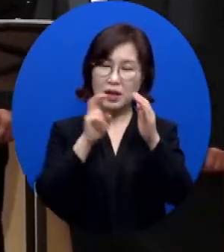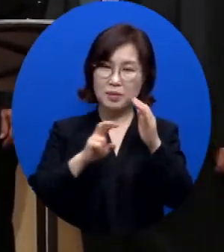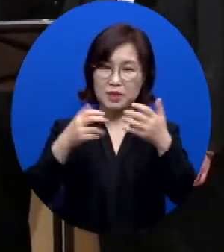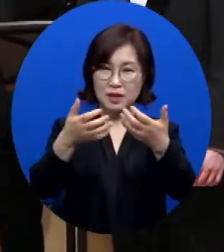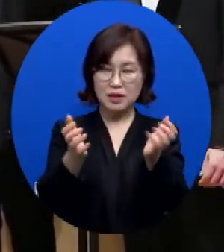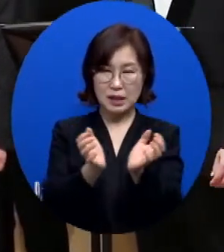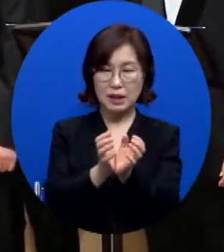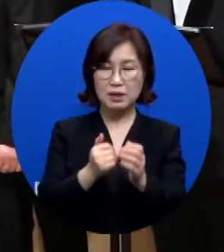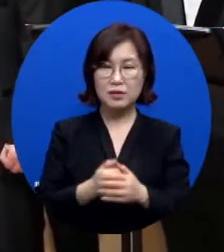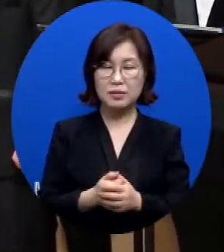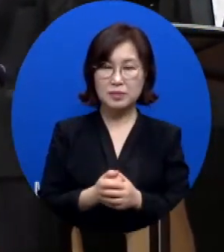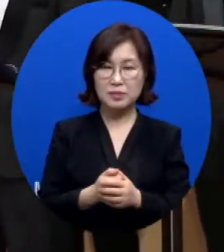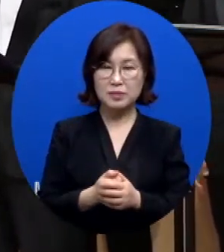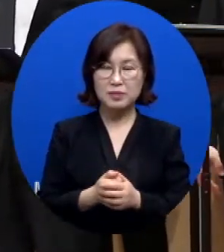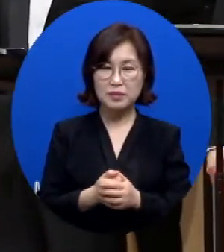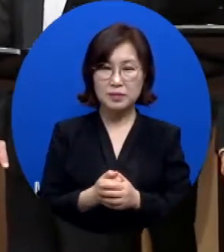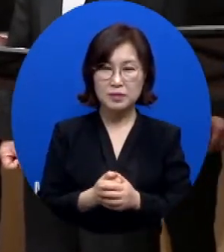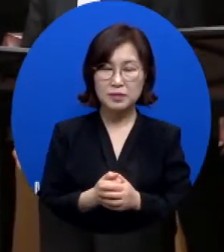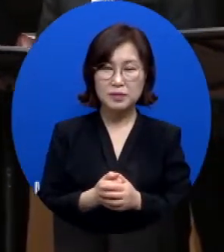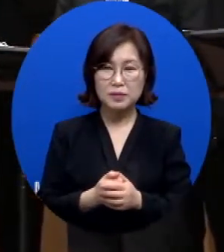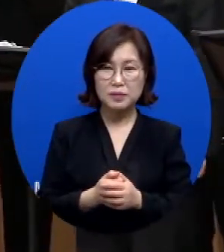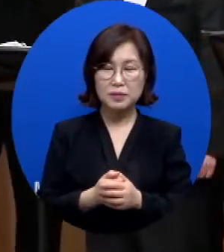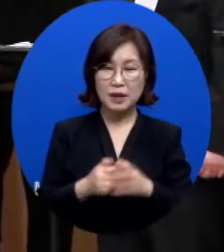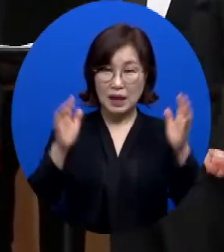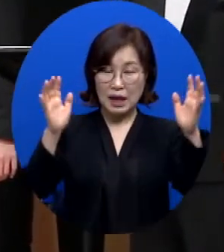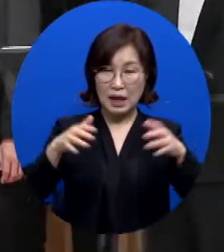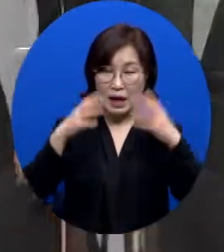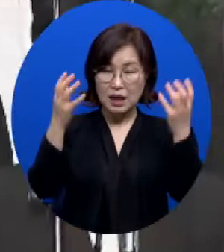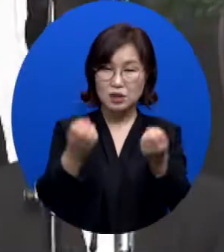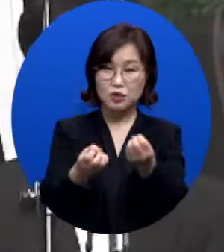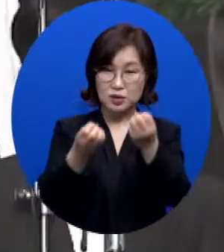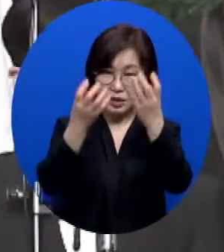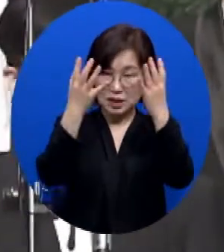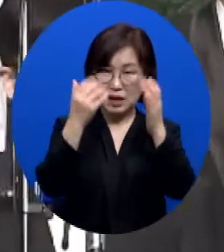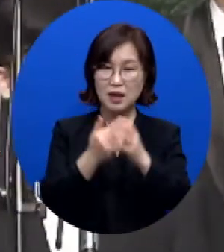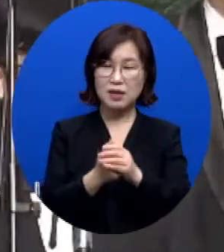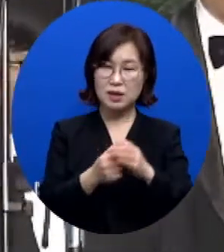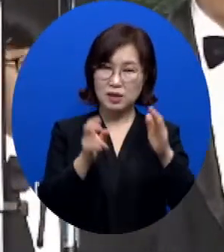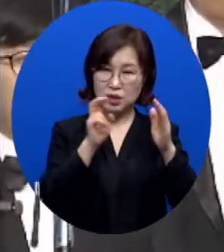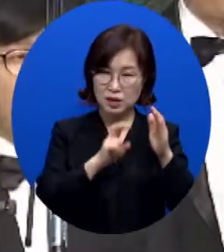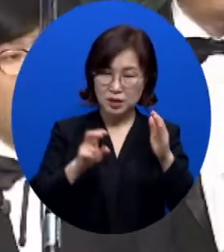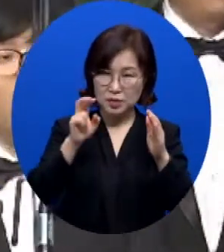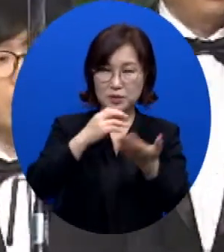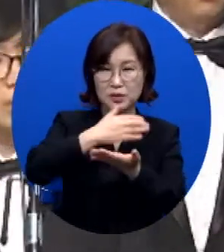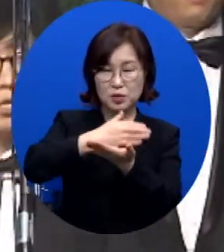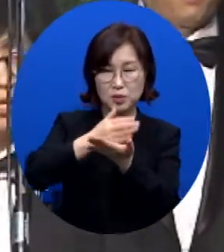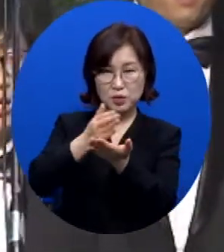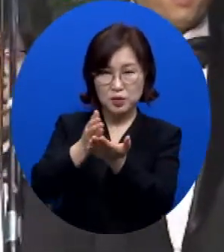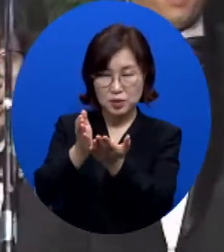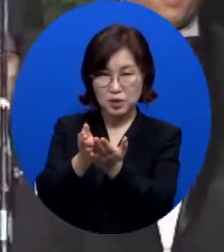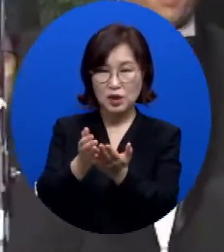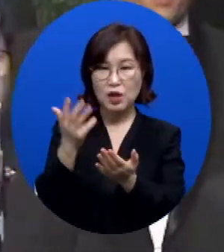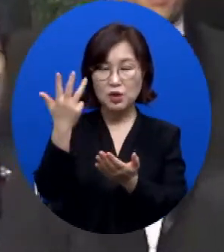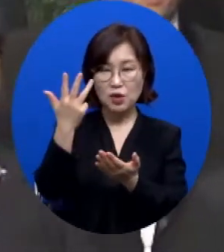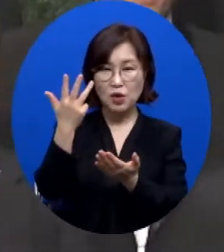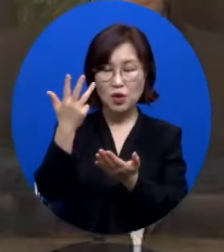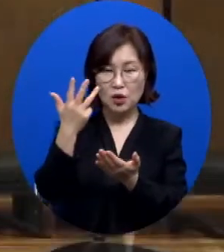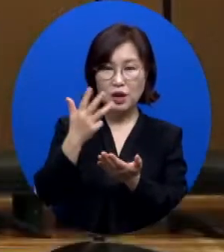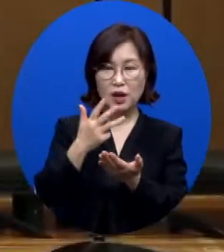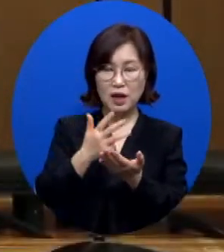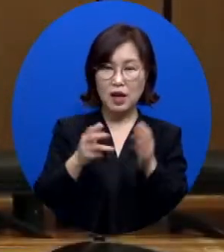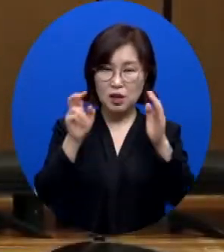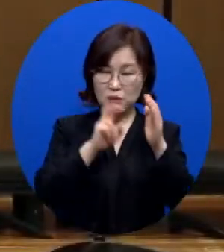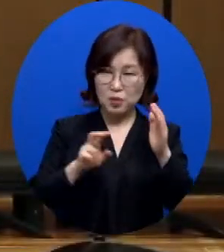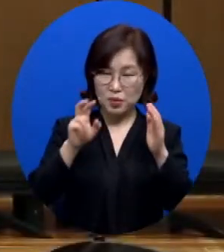올해로 11회째를 맞는 가을 향기 공연에는 성가 합창과 아카펠라, 가곡과 가요 등 총 8개 스테이지가